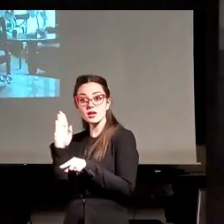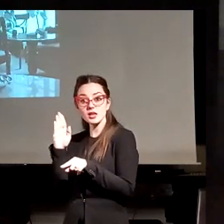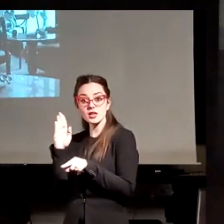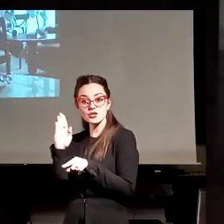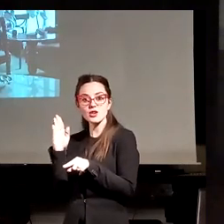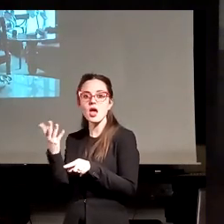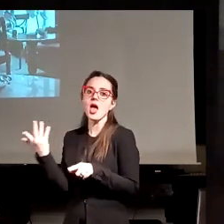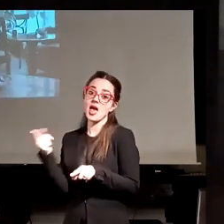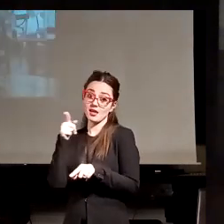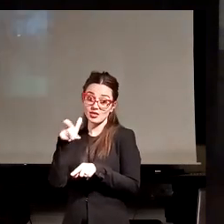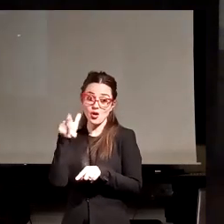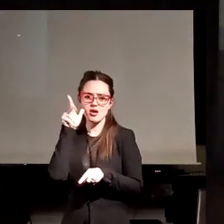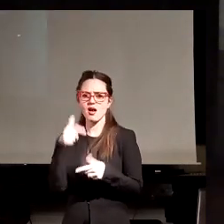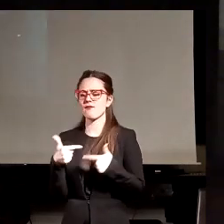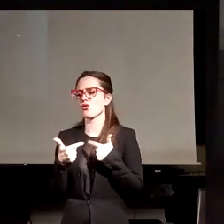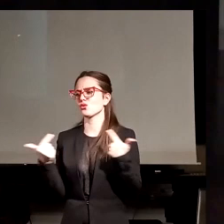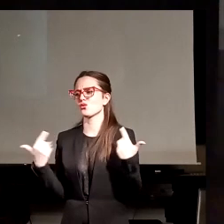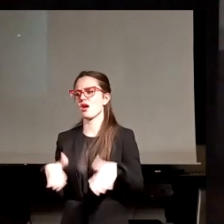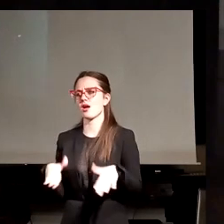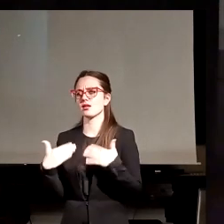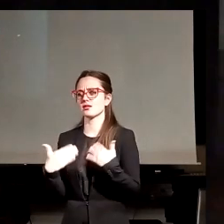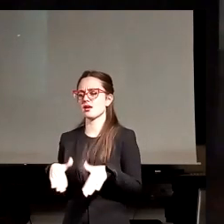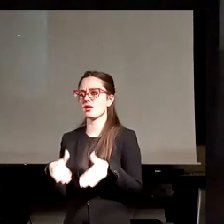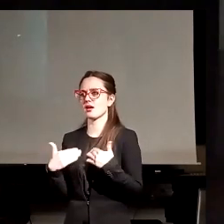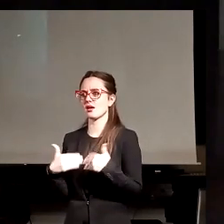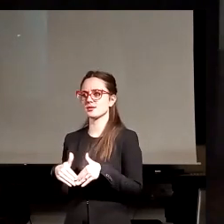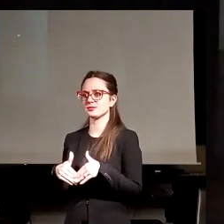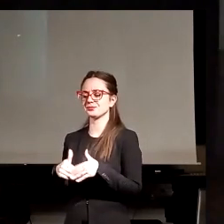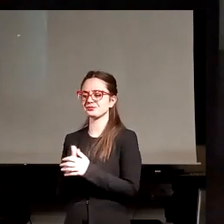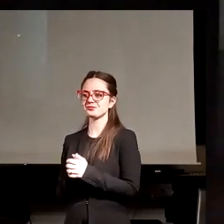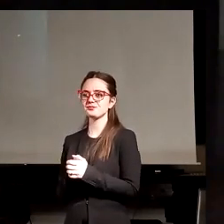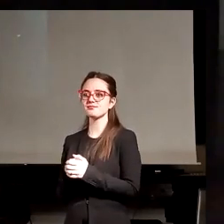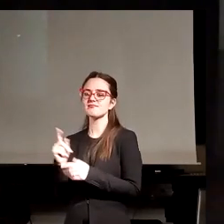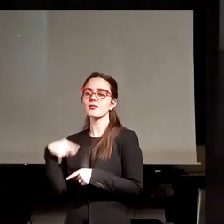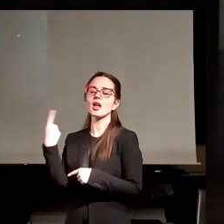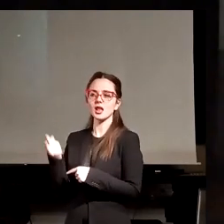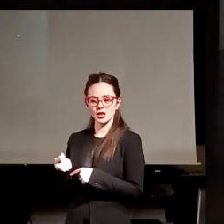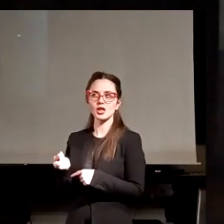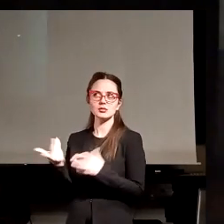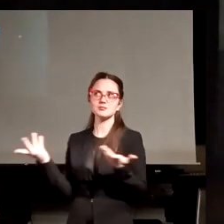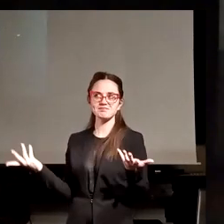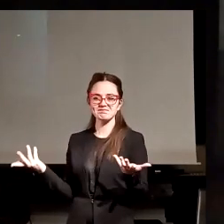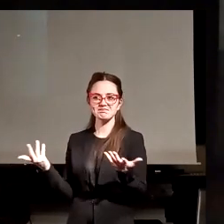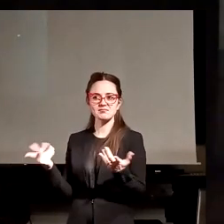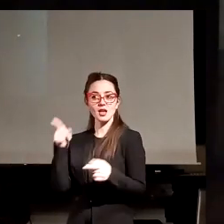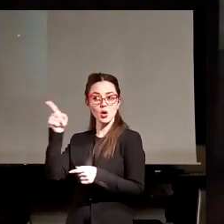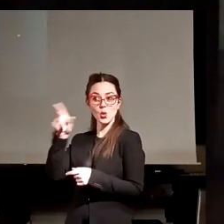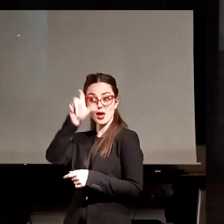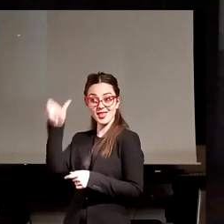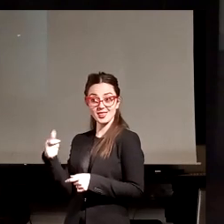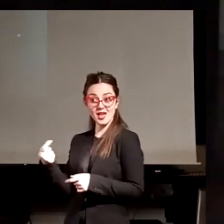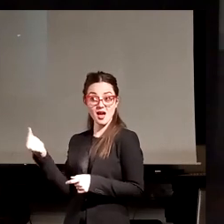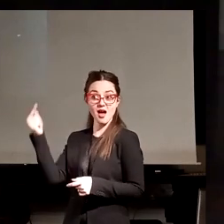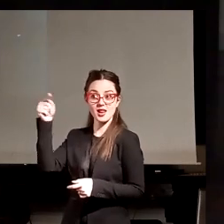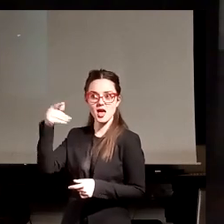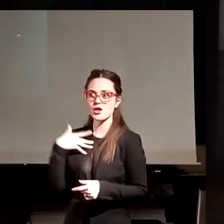di e poi niente quando la prima volta che arrivo in italia dai